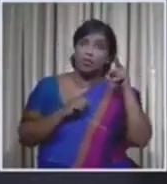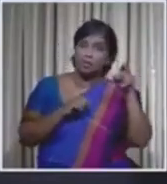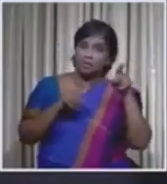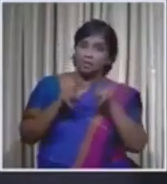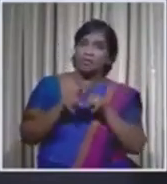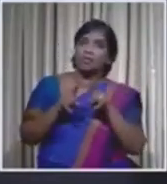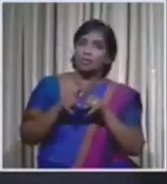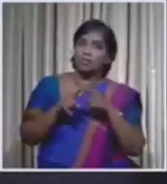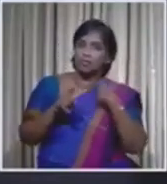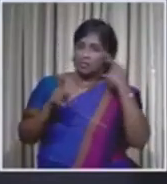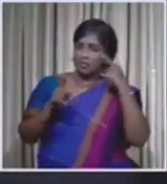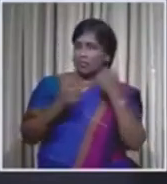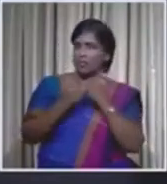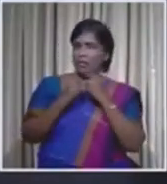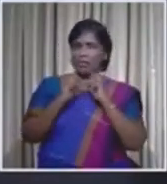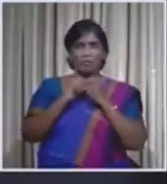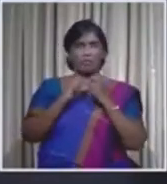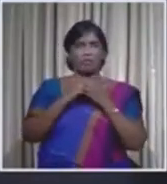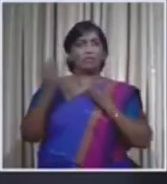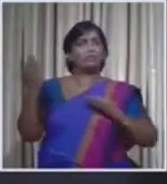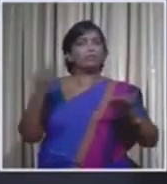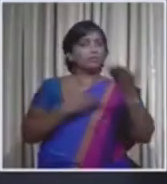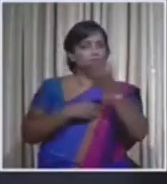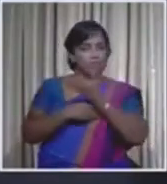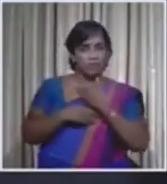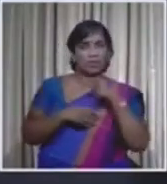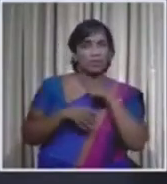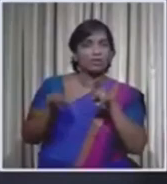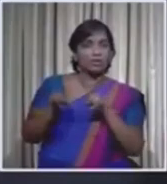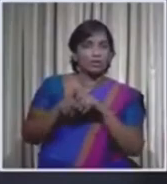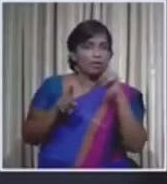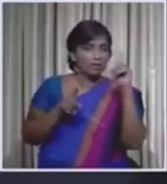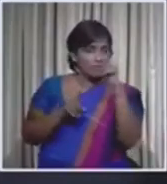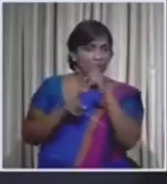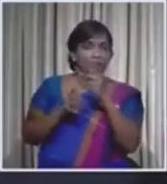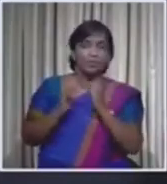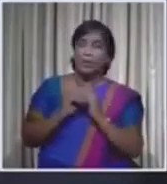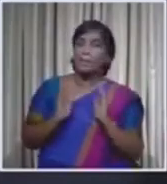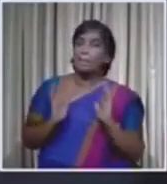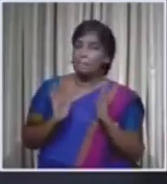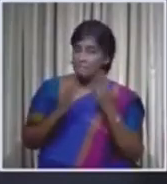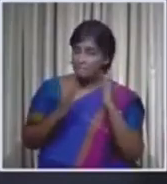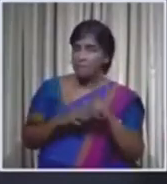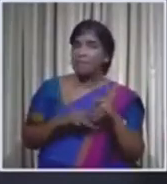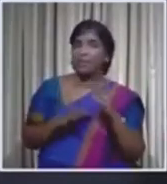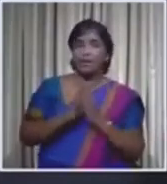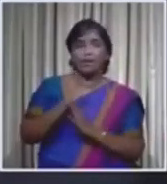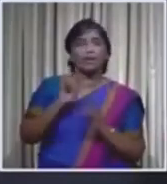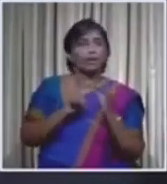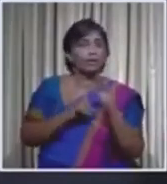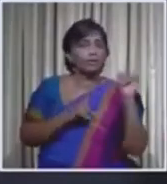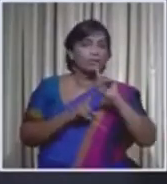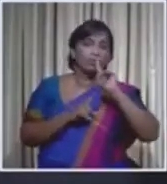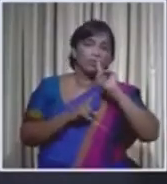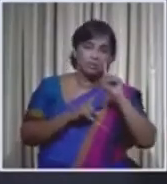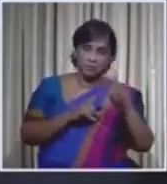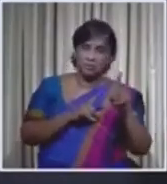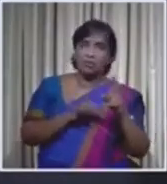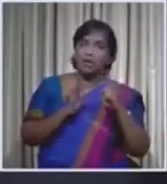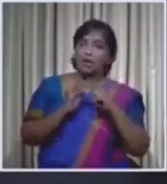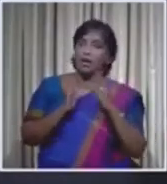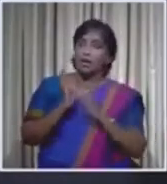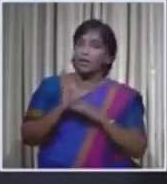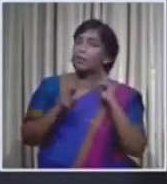එතෙන්ට තමයි අපි හිරවෙන්ට යන්නේ අපි සියලු දෙනාම ඒ නිසා පළමුව මේක ආරම්භ කරන්න ඕන නම් ඇමතිතුමාට කියන්න